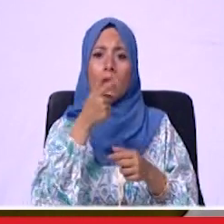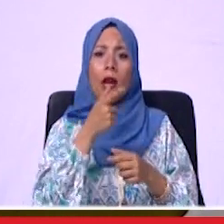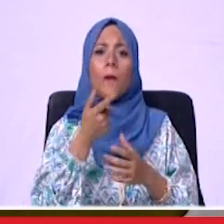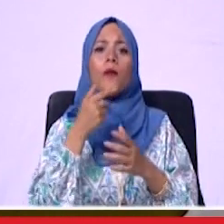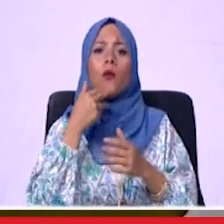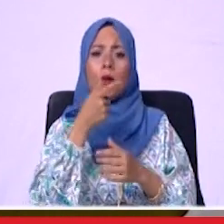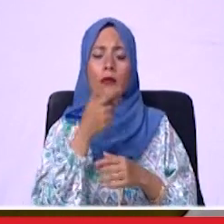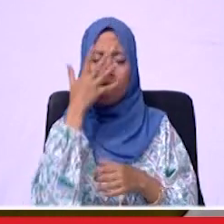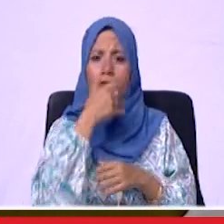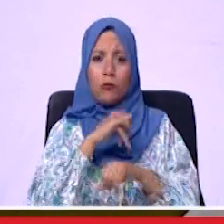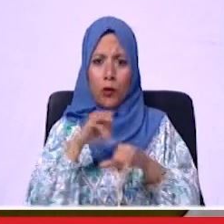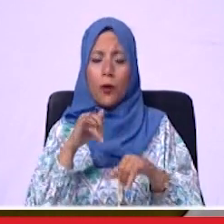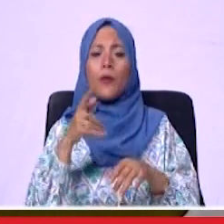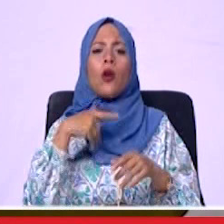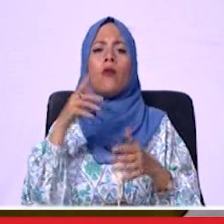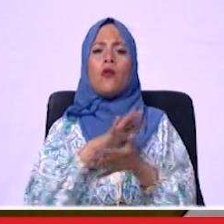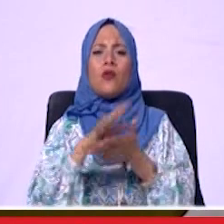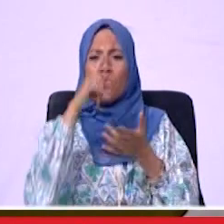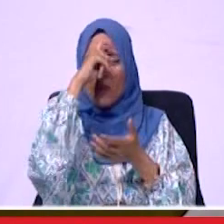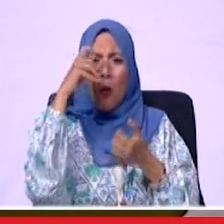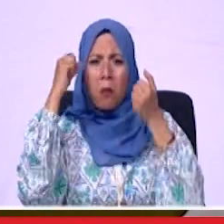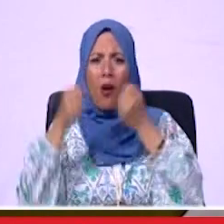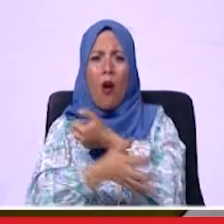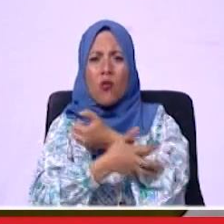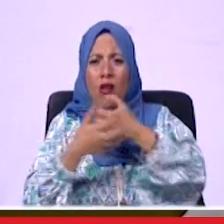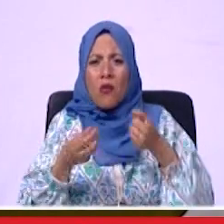ليه جار حالته صعبة جدا وفي حاجة لمساعدة،